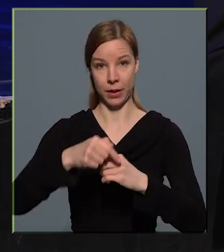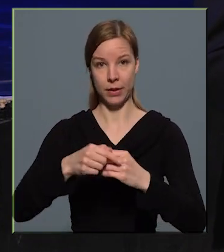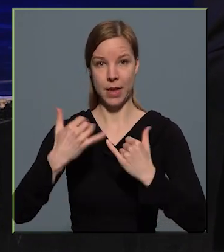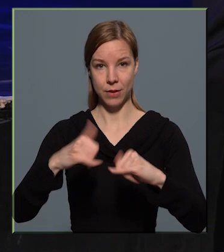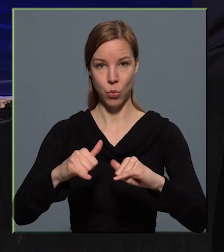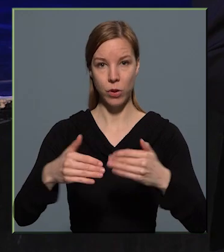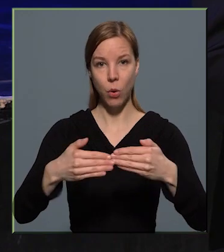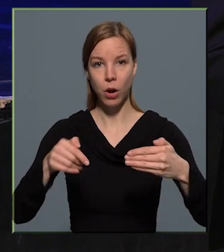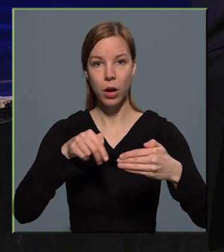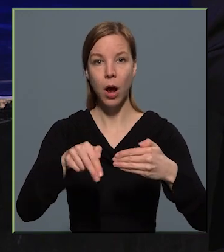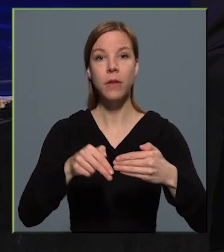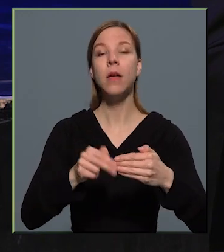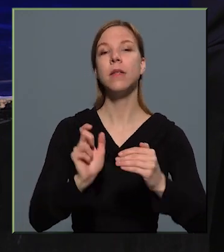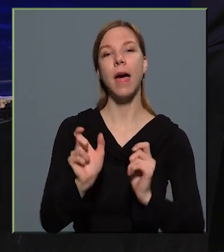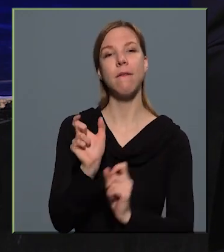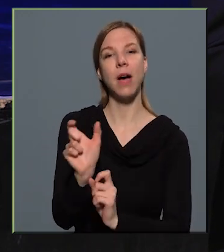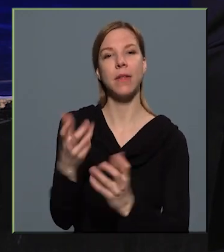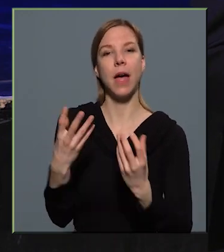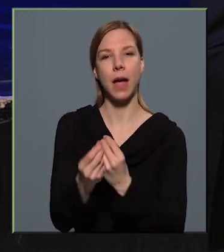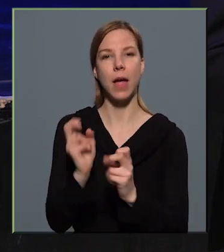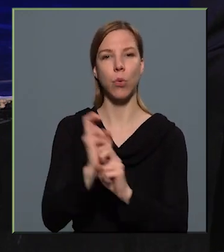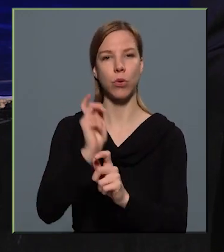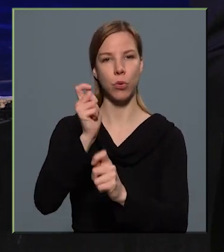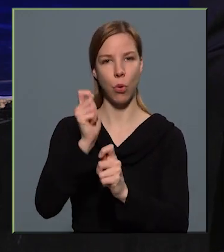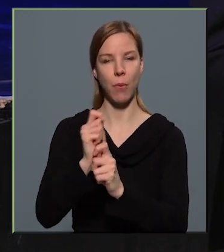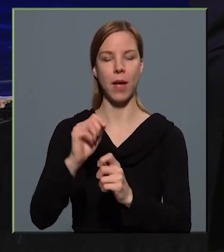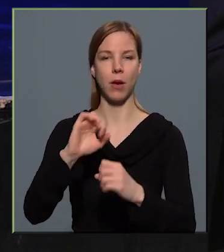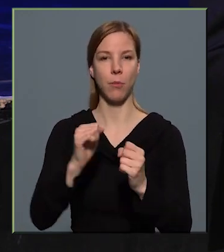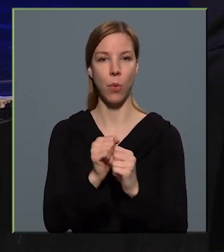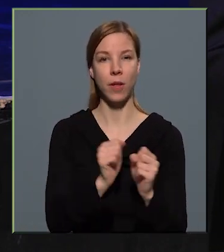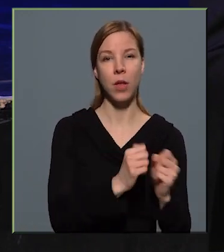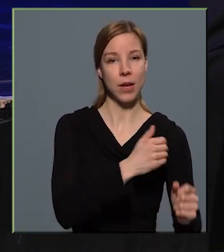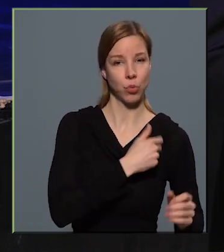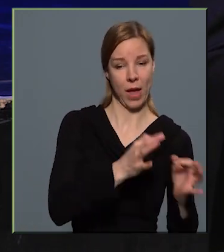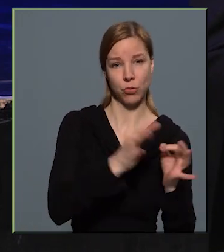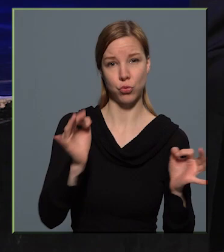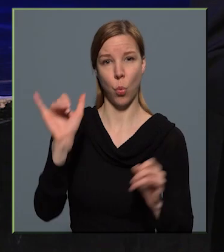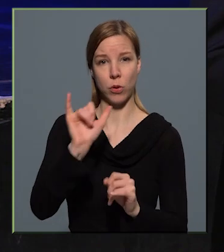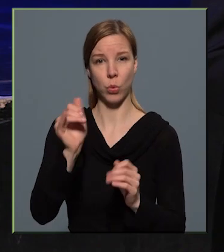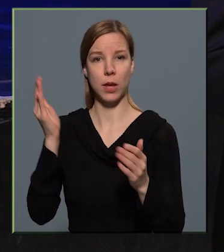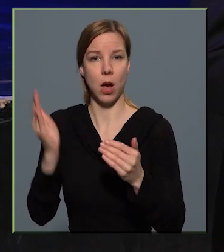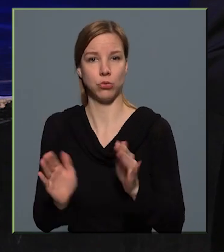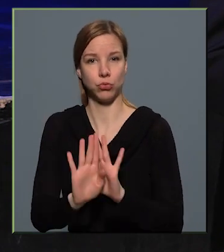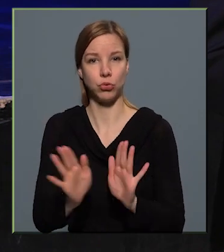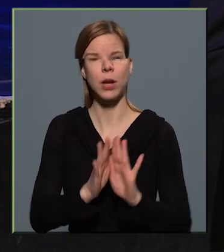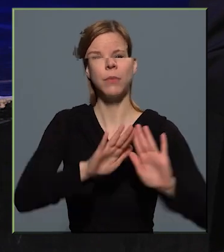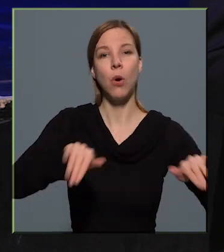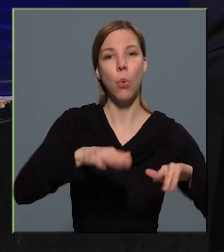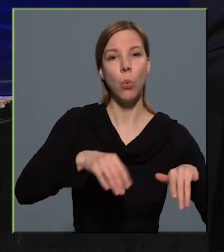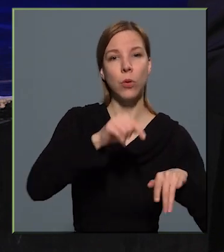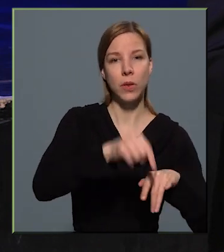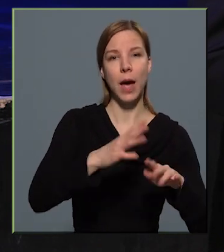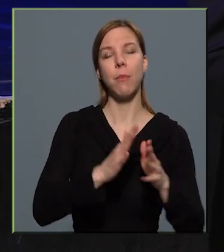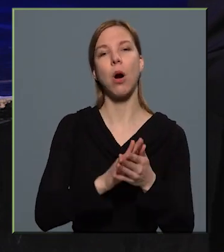rajtvonalhoz, de Kőbánya veletek mozdul kicsitől nagyig, iskolástól nyugdíjasig az uszodáinkban, az edző és